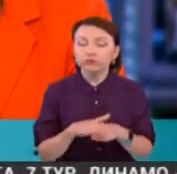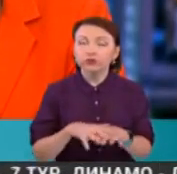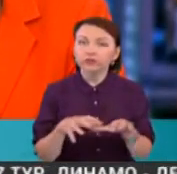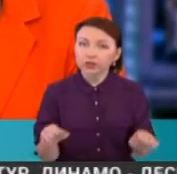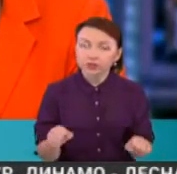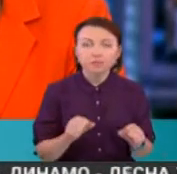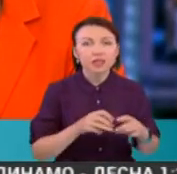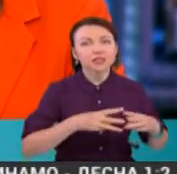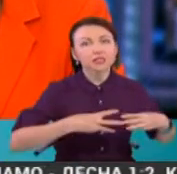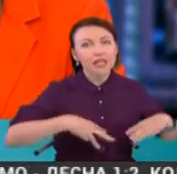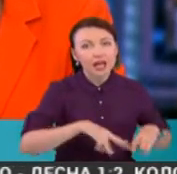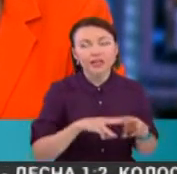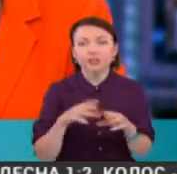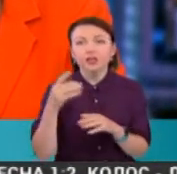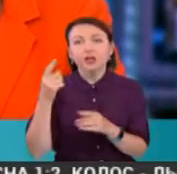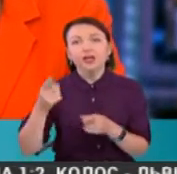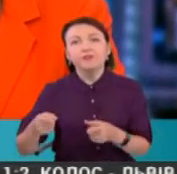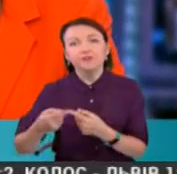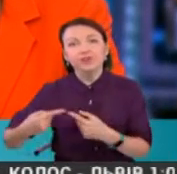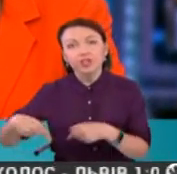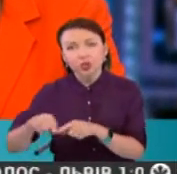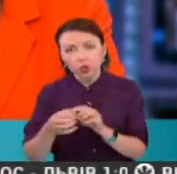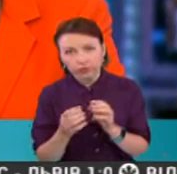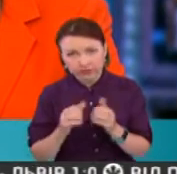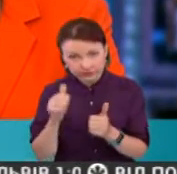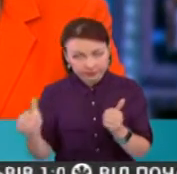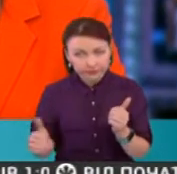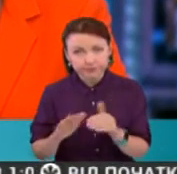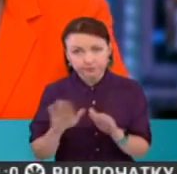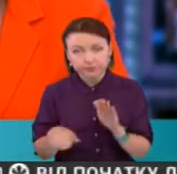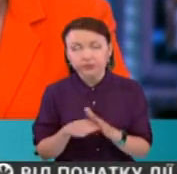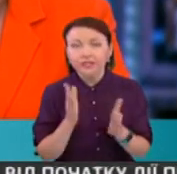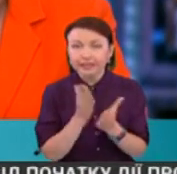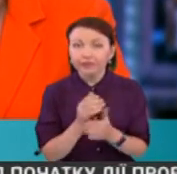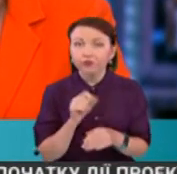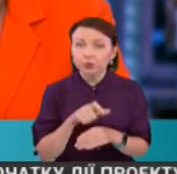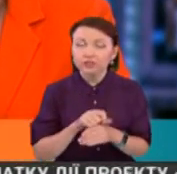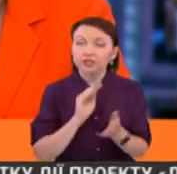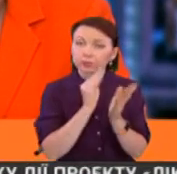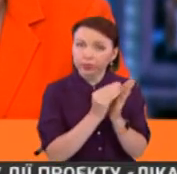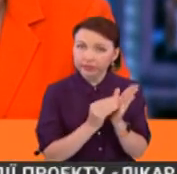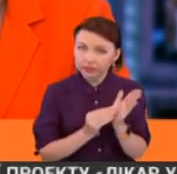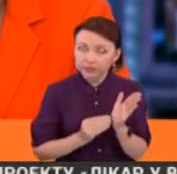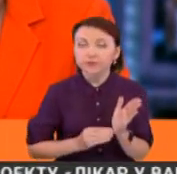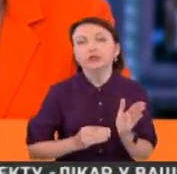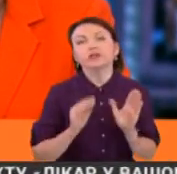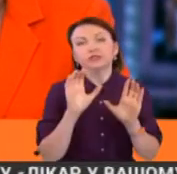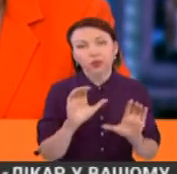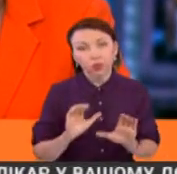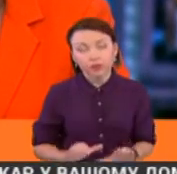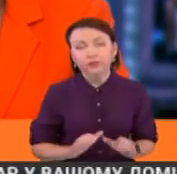міністерств, відомств. Є у нього функції, які прописані в законі про місцеві державні